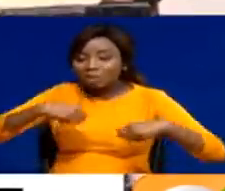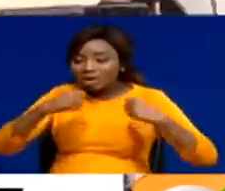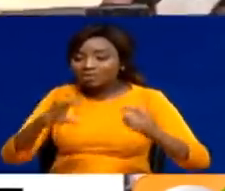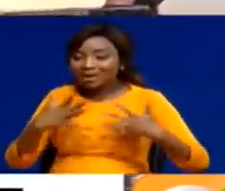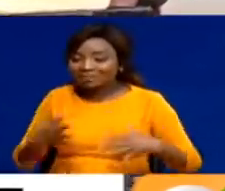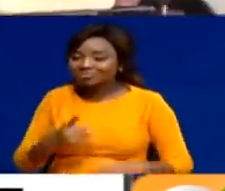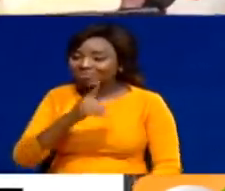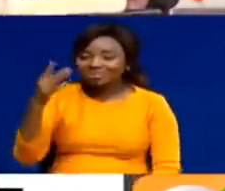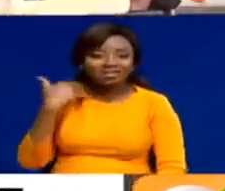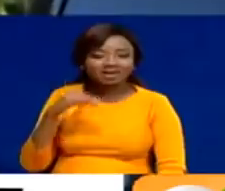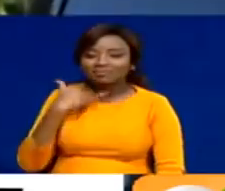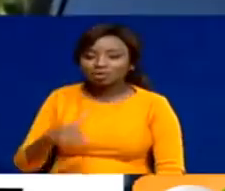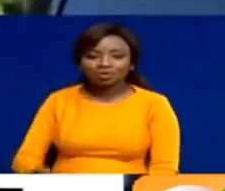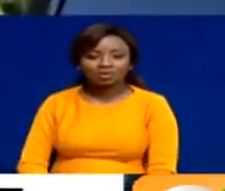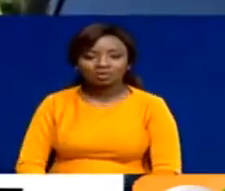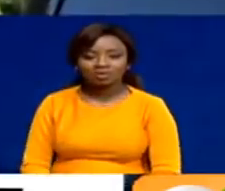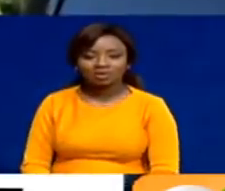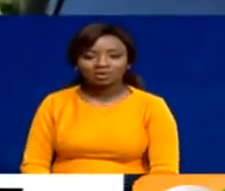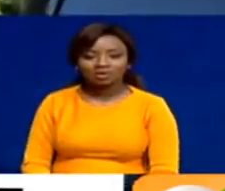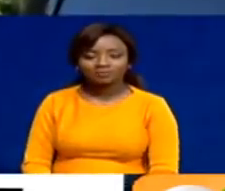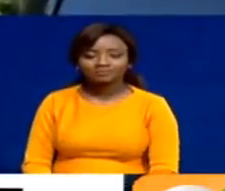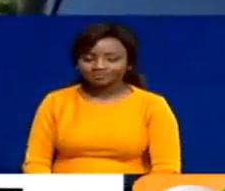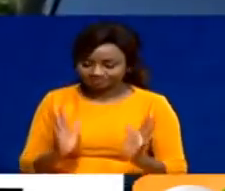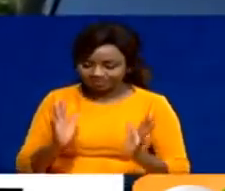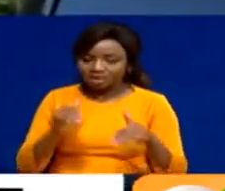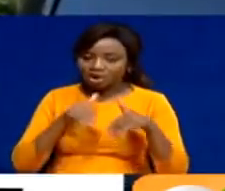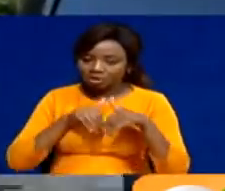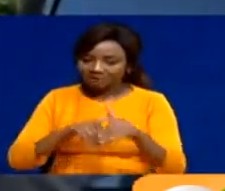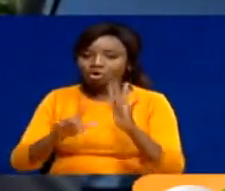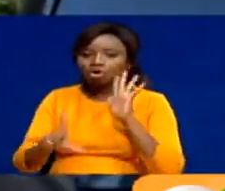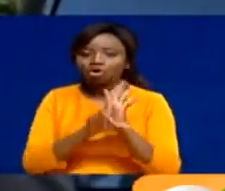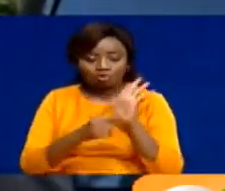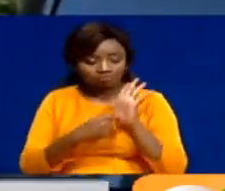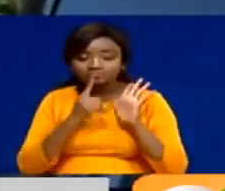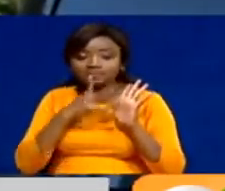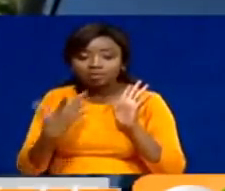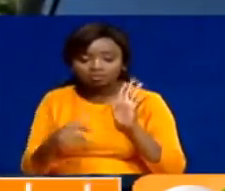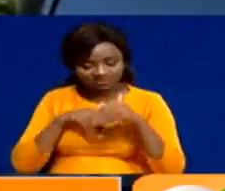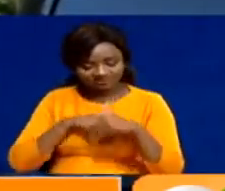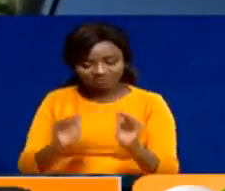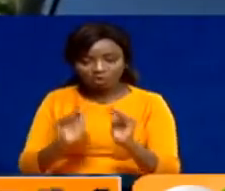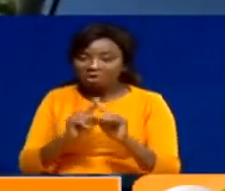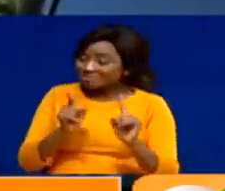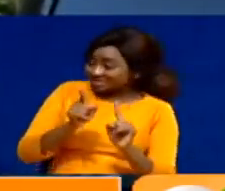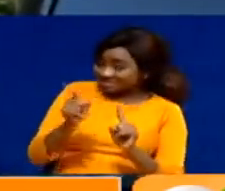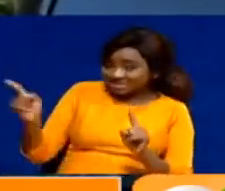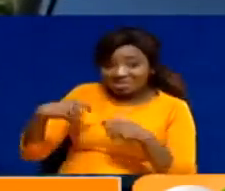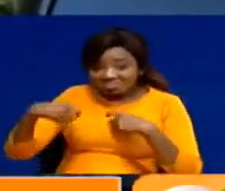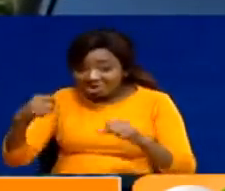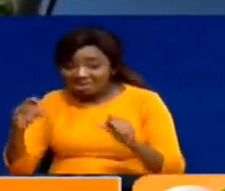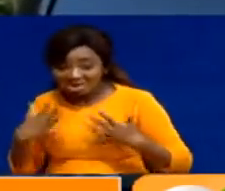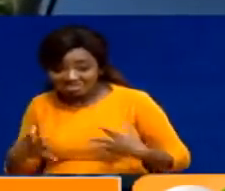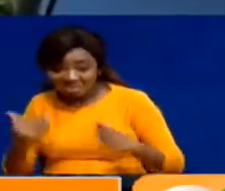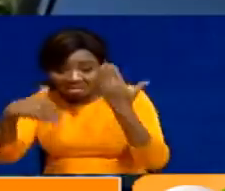operators are simply criminals. Kesi ifuate ile sheria vile inasema. Lakini hawa tutawaita tu ni ma criminals.